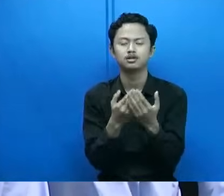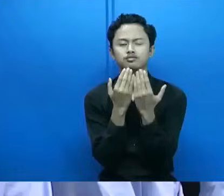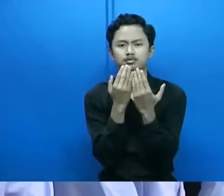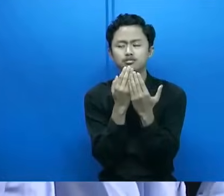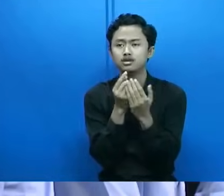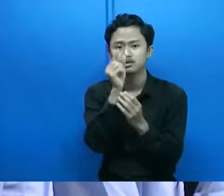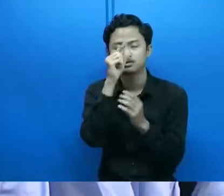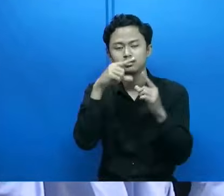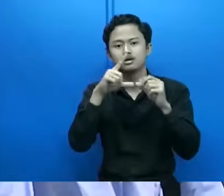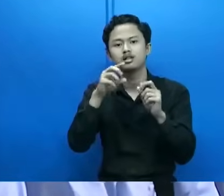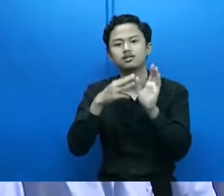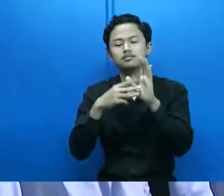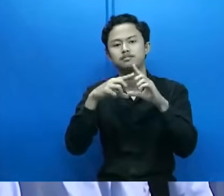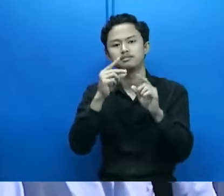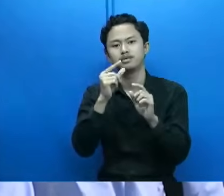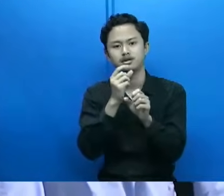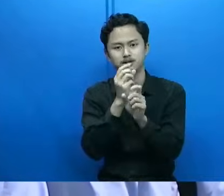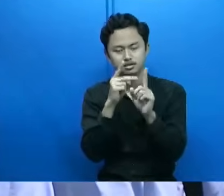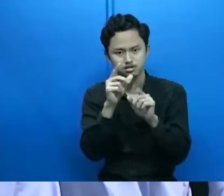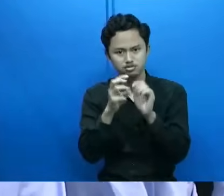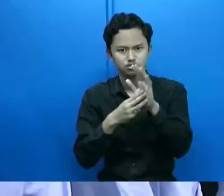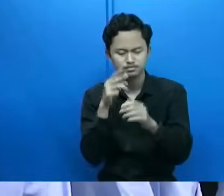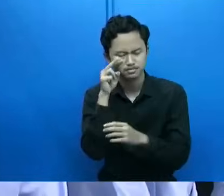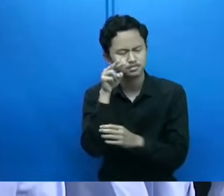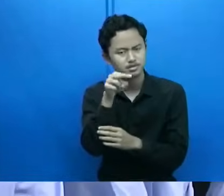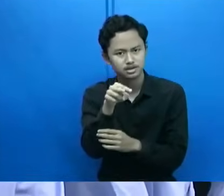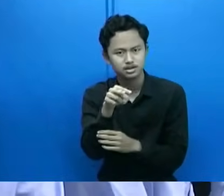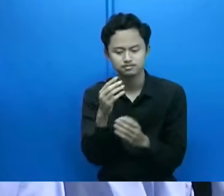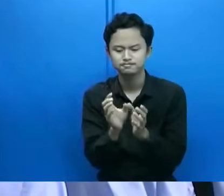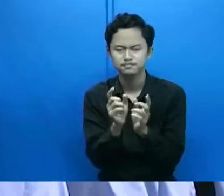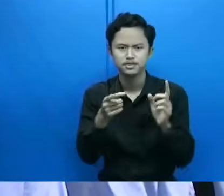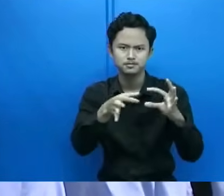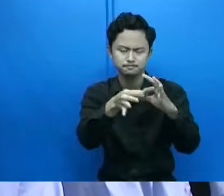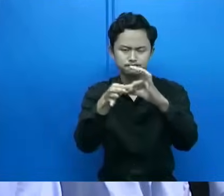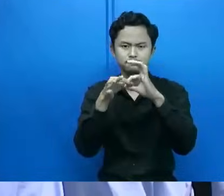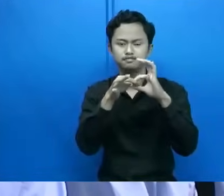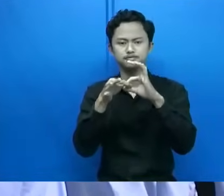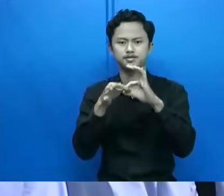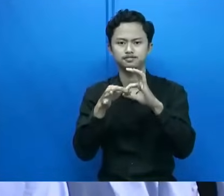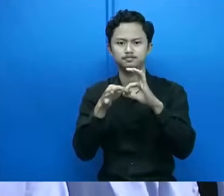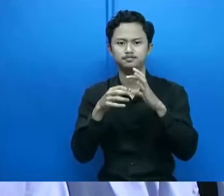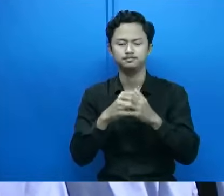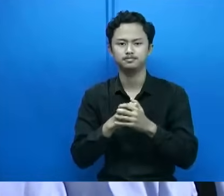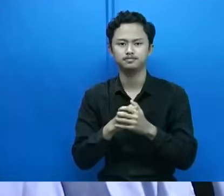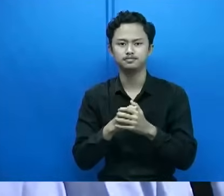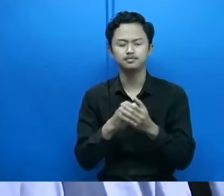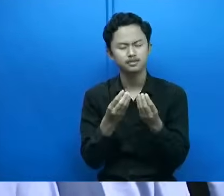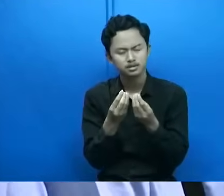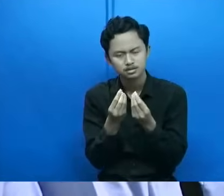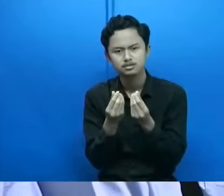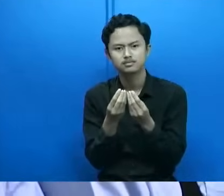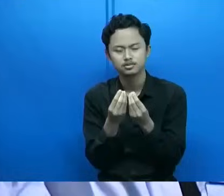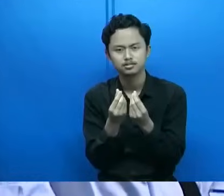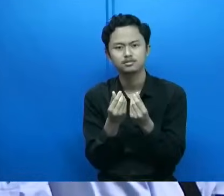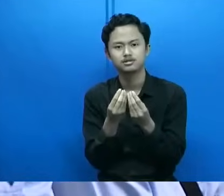bersatu dengan berbagai gaya, kita bersatu dan tentunya juga kita masih tetap berzikir seperti